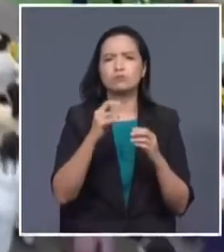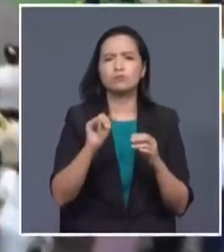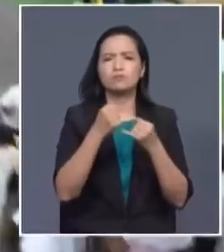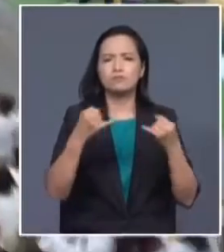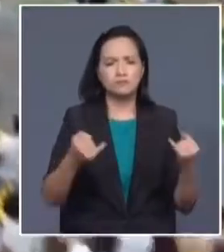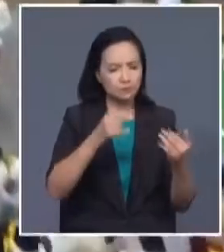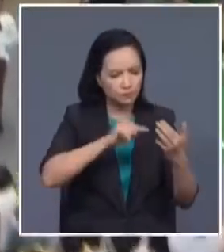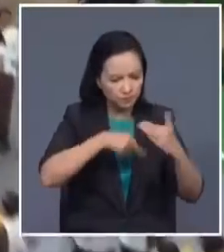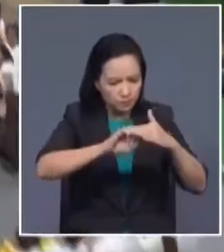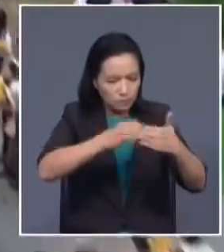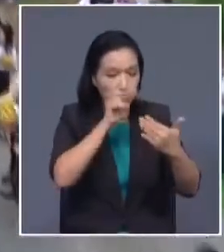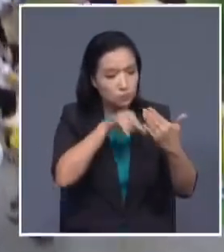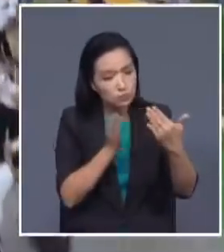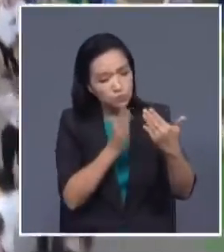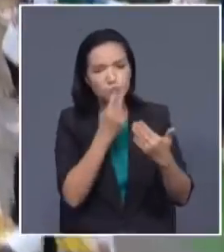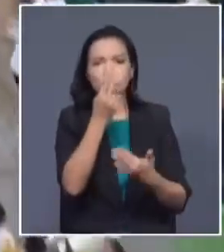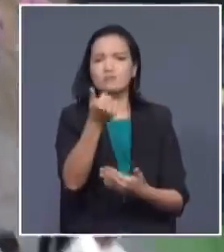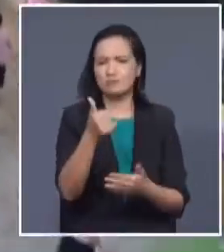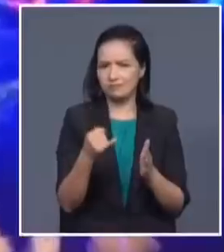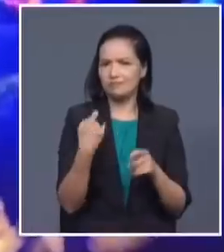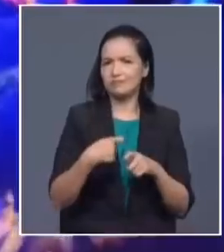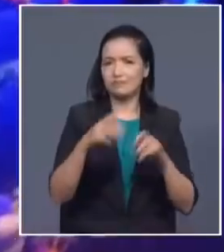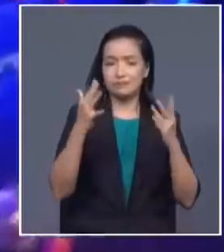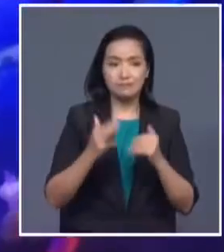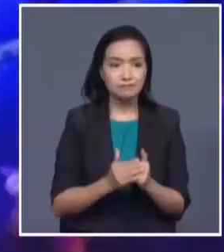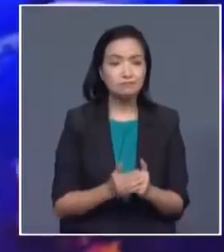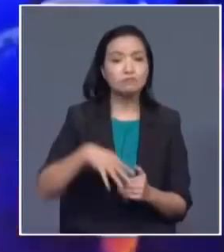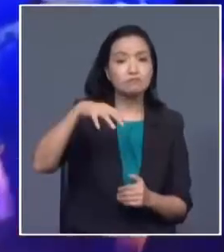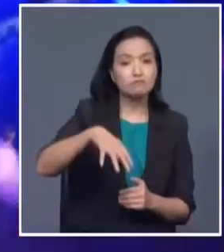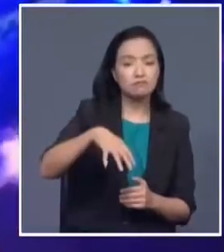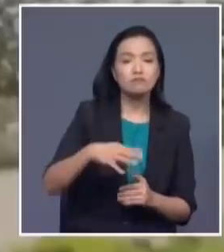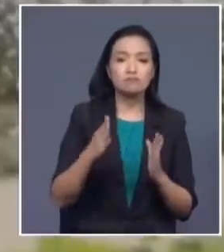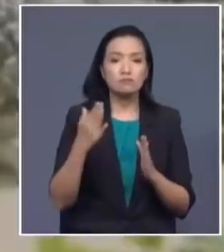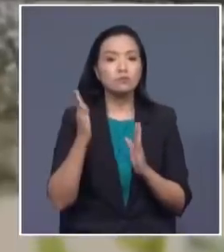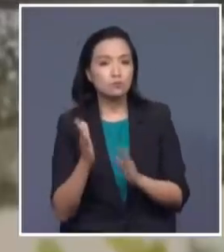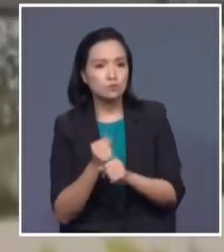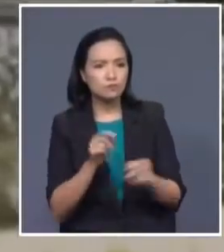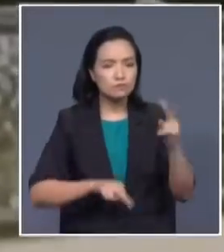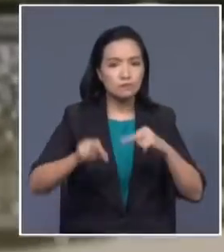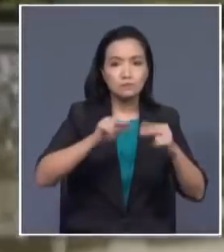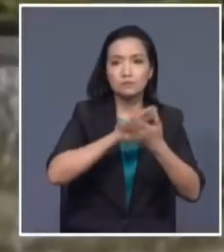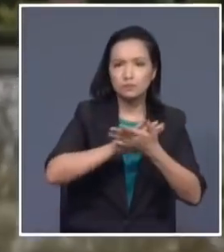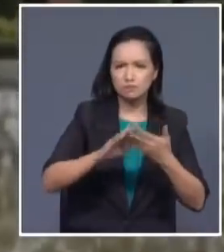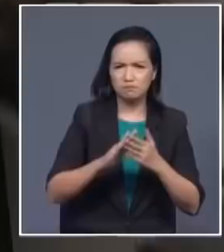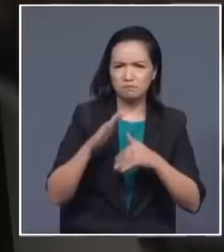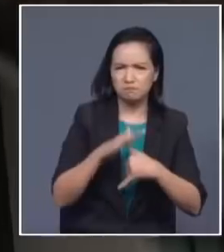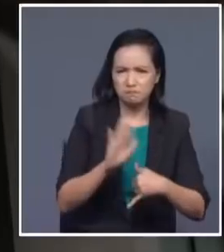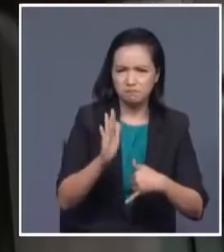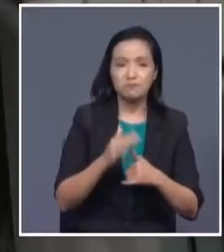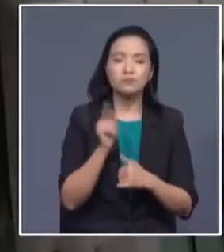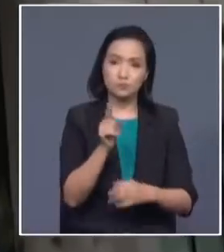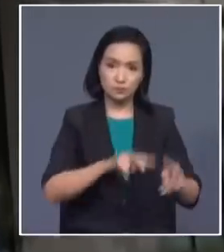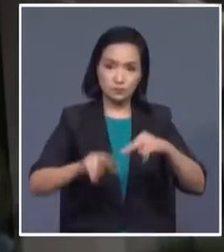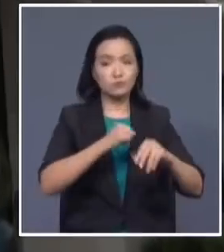นี้สำหรับสถานที่ท่องเที่ยวต่างๆก็ขอให้เจ้าหน้าที่และผู้ประกอบการสำรวจความเรียบร้อยอย่าเอาเปรียบและก็ดูแ